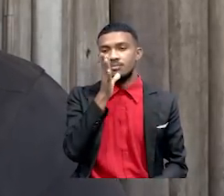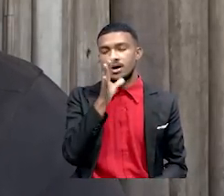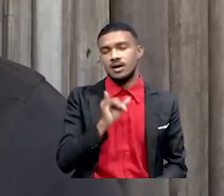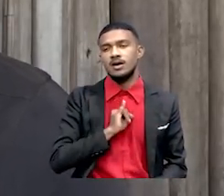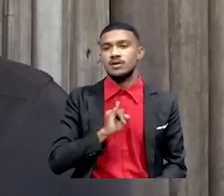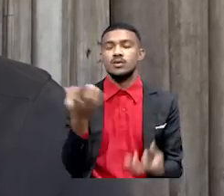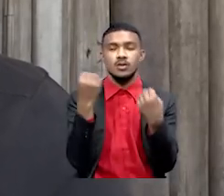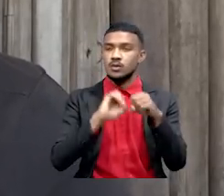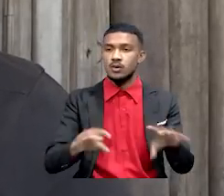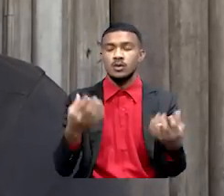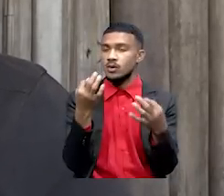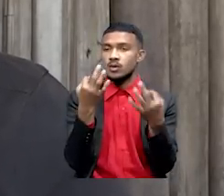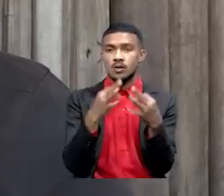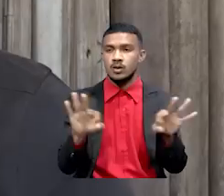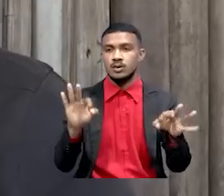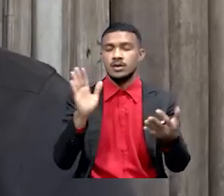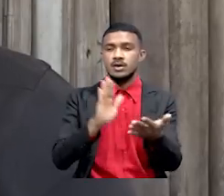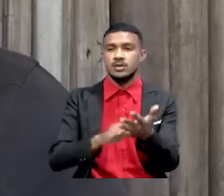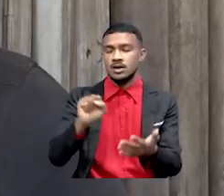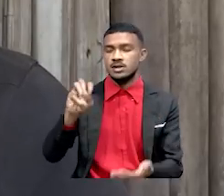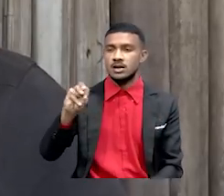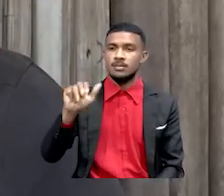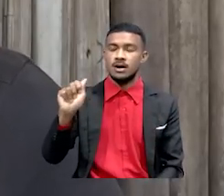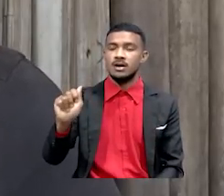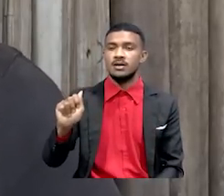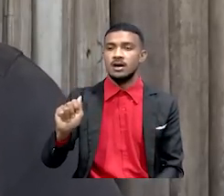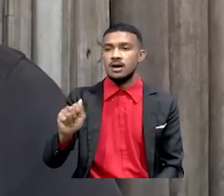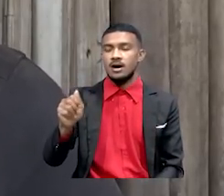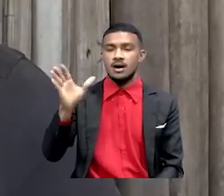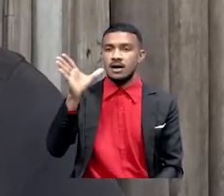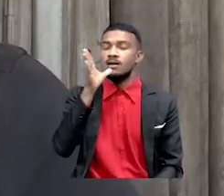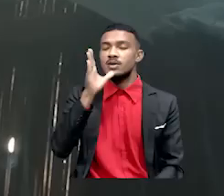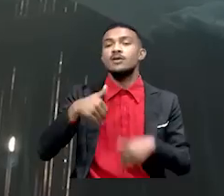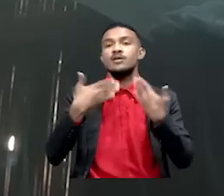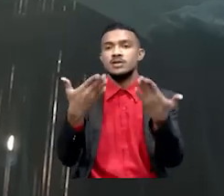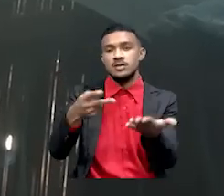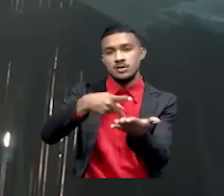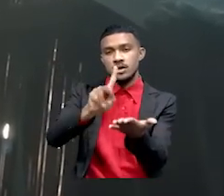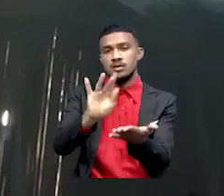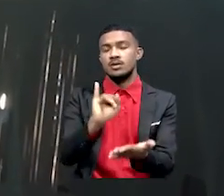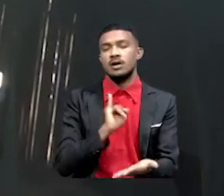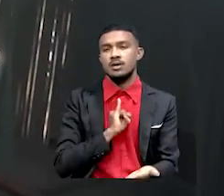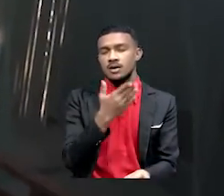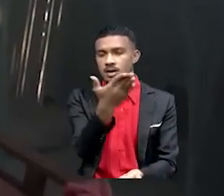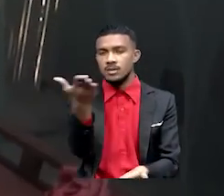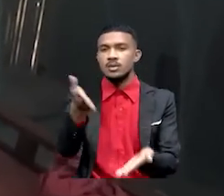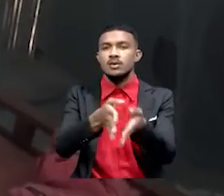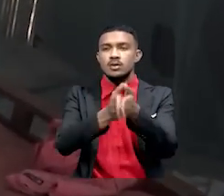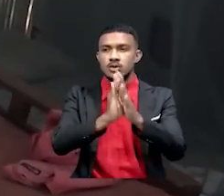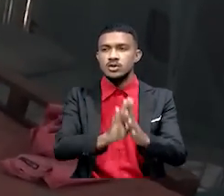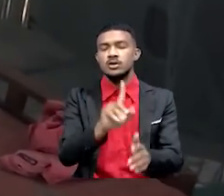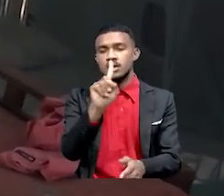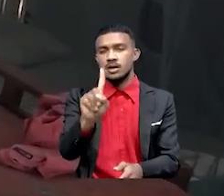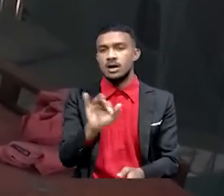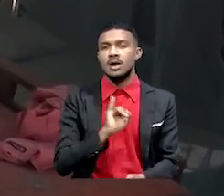ama hanu sama tu selo hau hau de dan sene se si mi husu ida ne hau la hate ne los